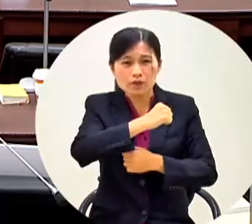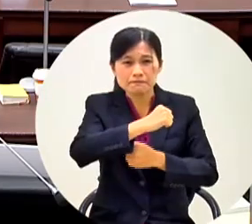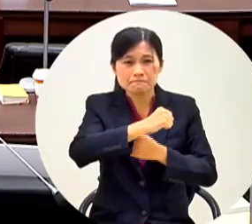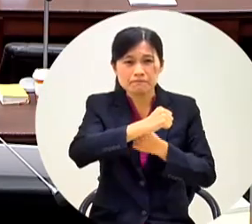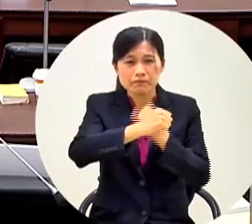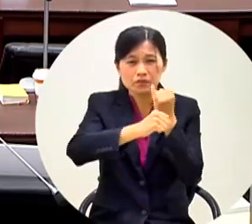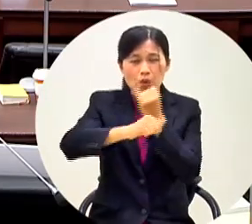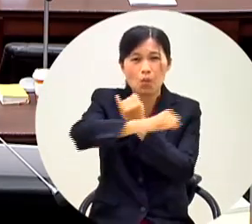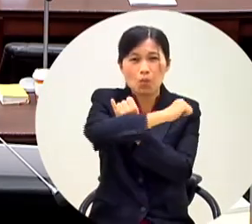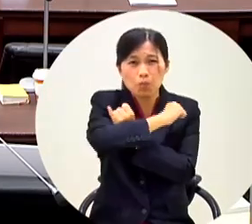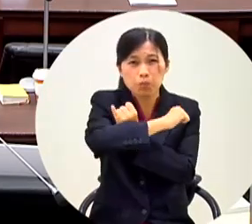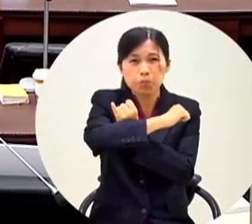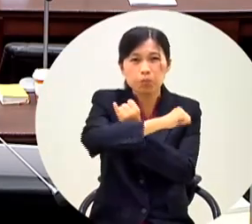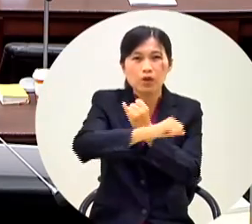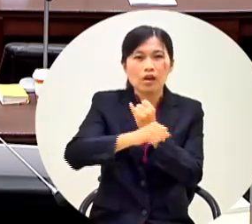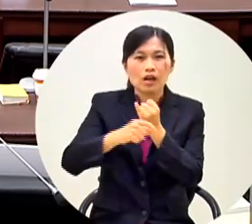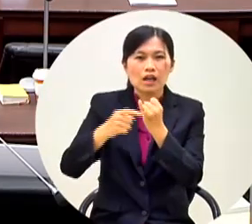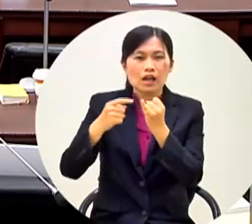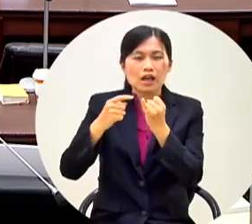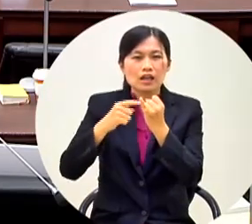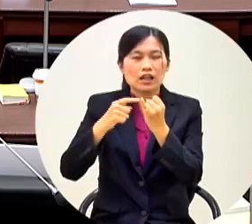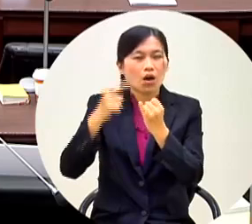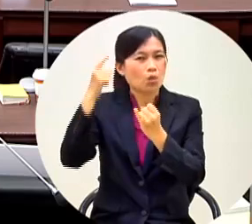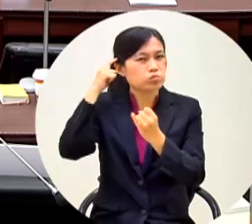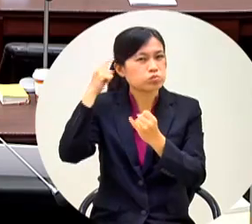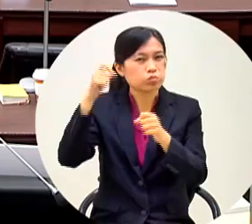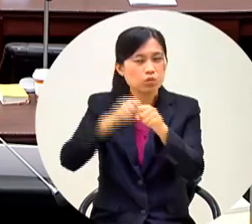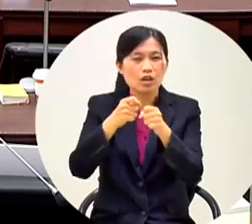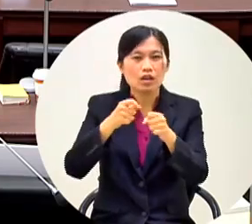所以我们现在看影片好。